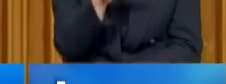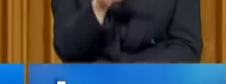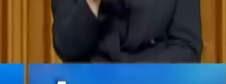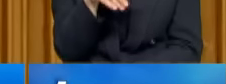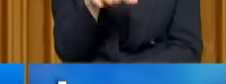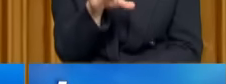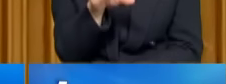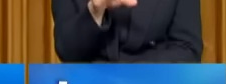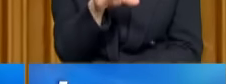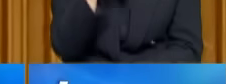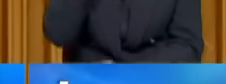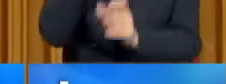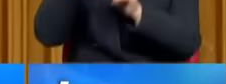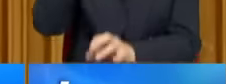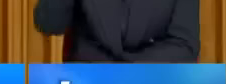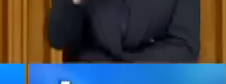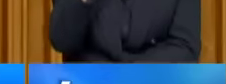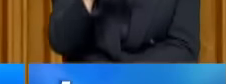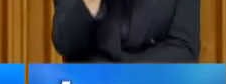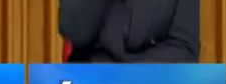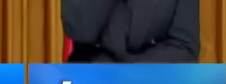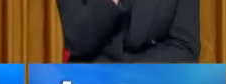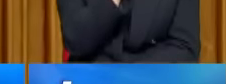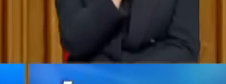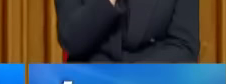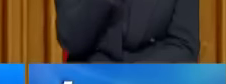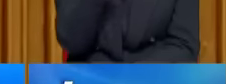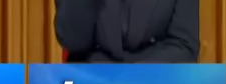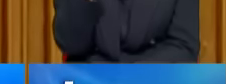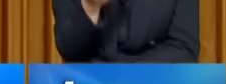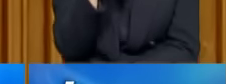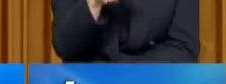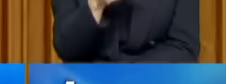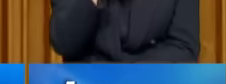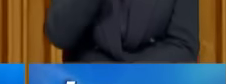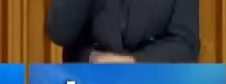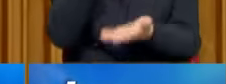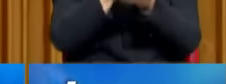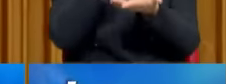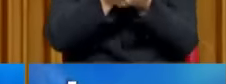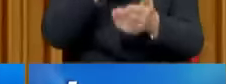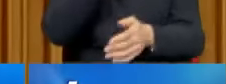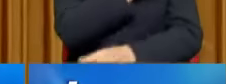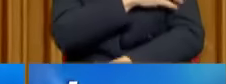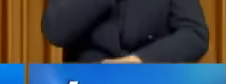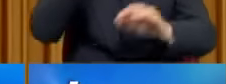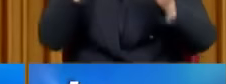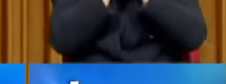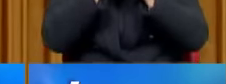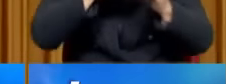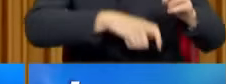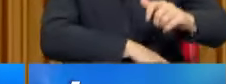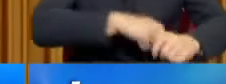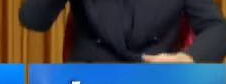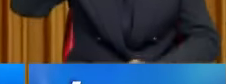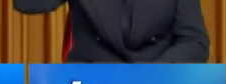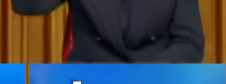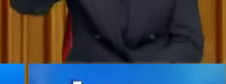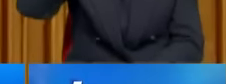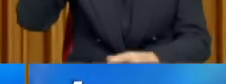yapma kul hakkına girme ama girersen günü geldiğinde atılan teğmenlere hep beraber Kılıç töreni